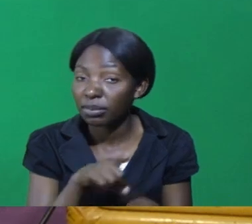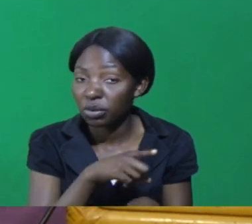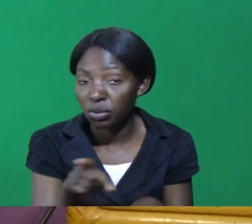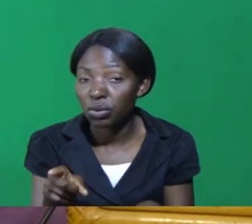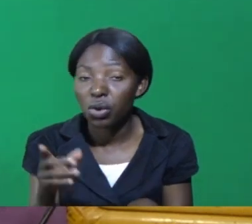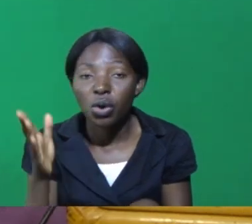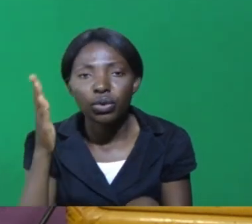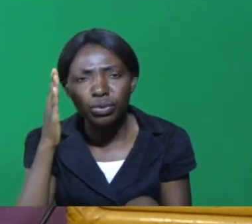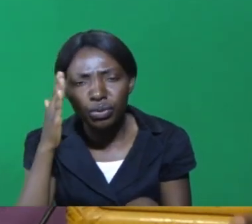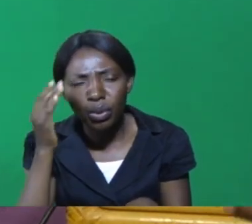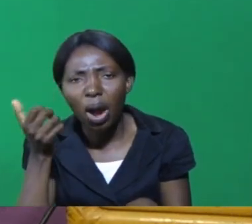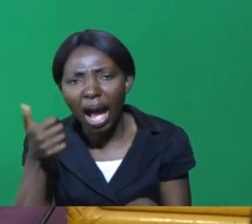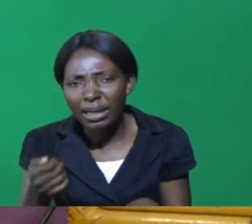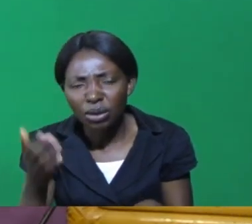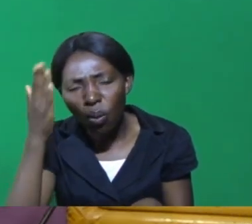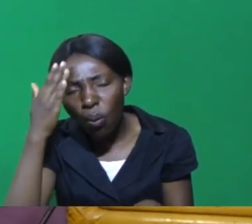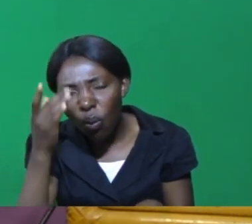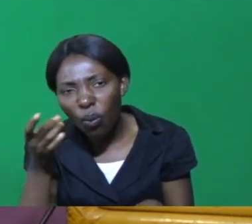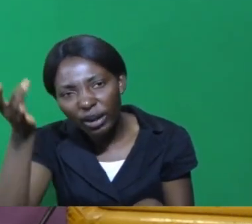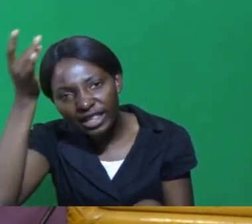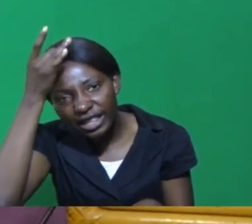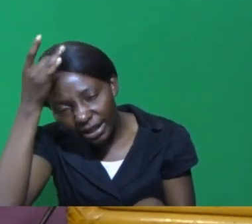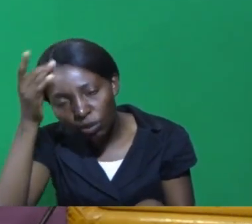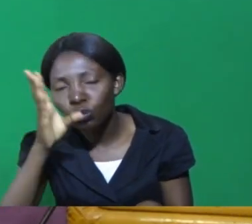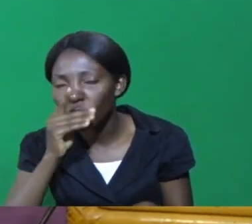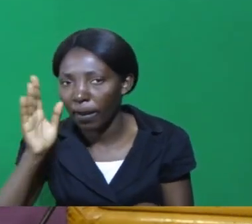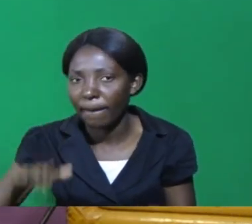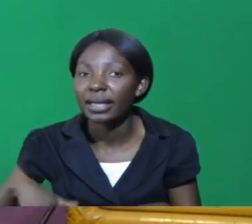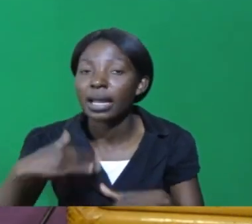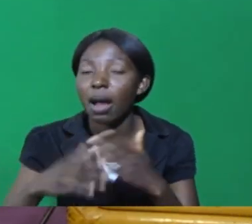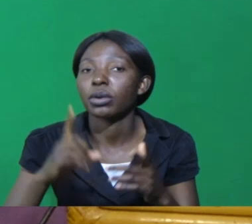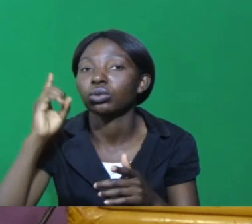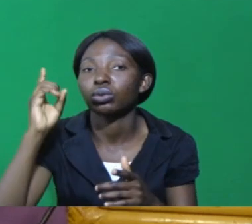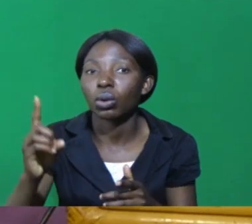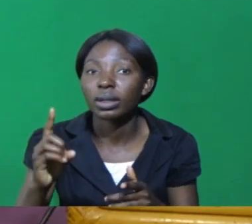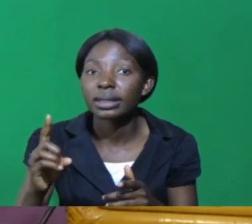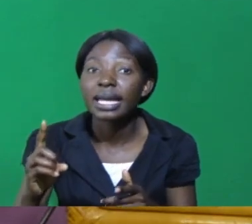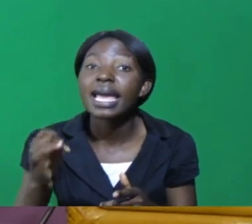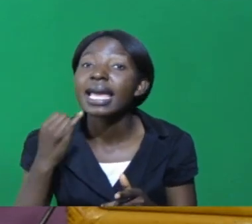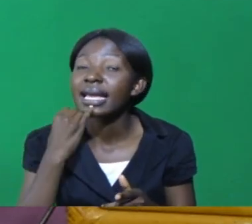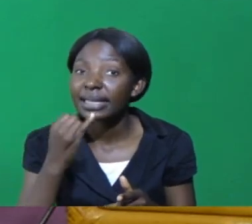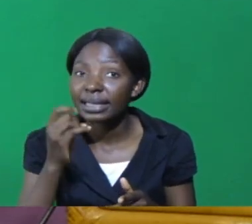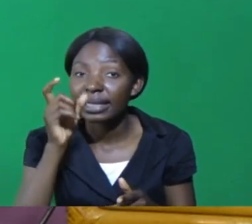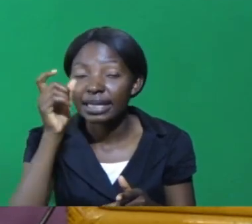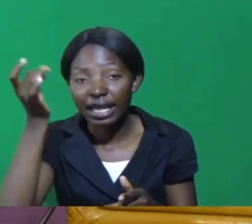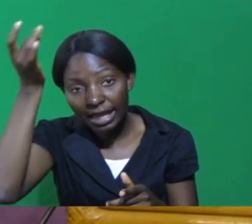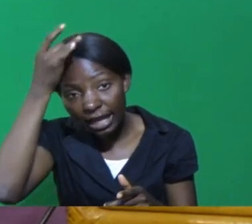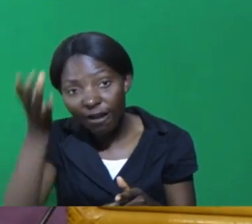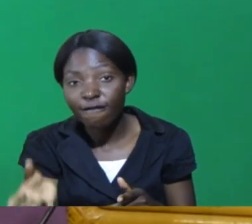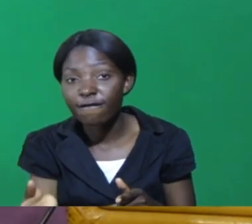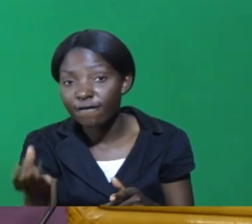wekuti ndiani ko mambo uyu akaprofitwa naDhaniel anomhura Mwari. Inzwai vateereri ndiye anowanikwa